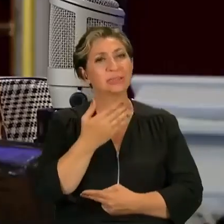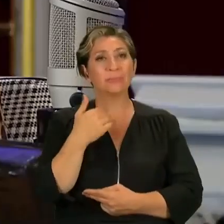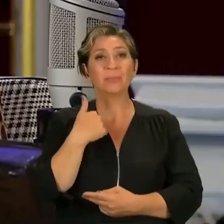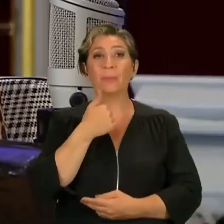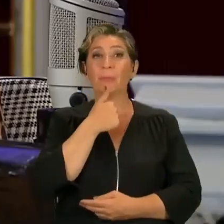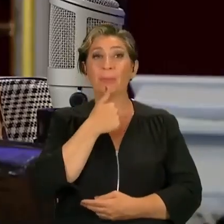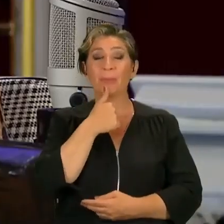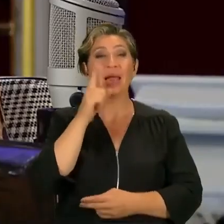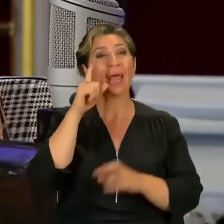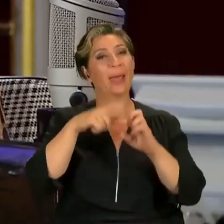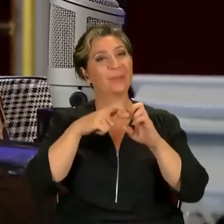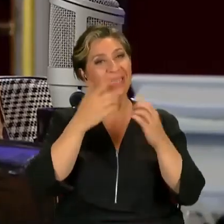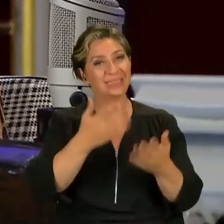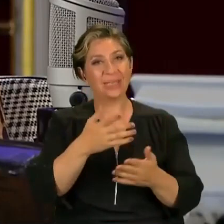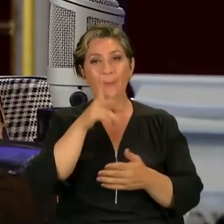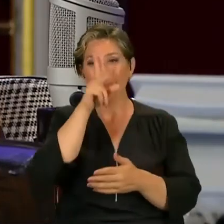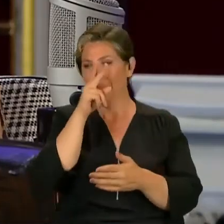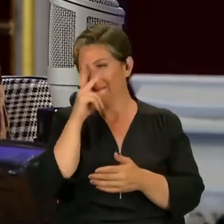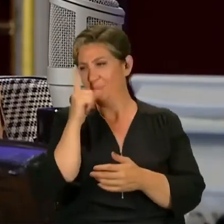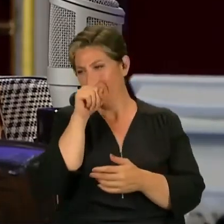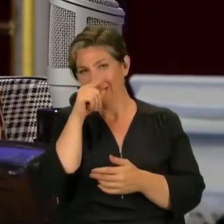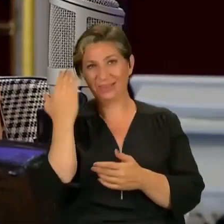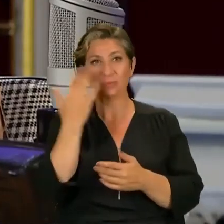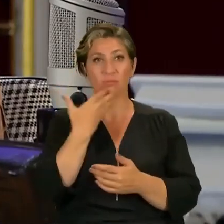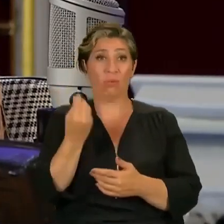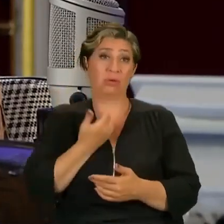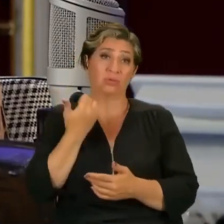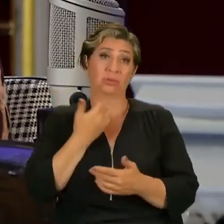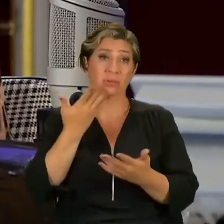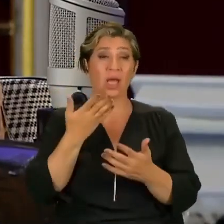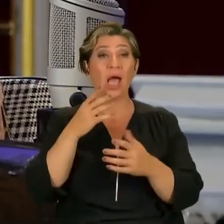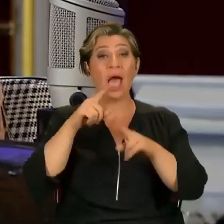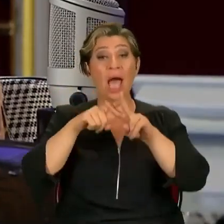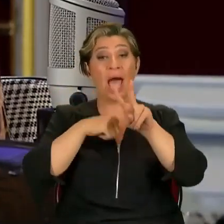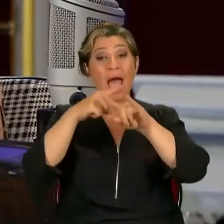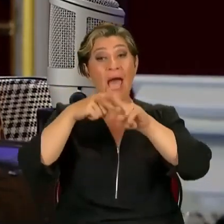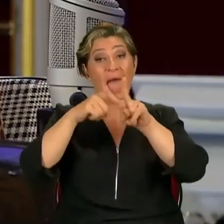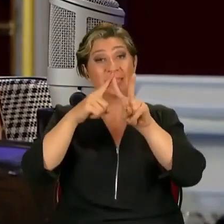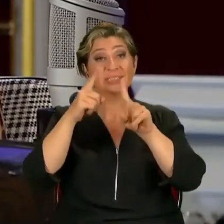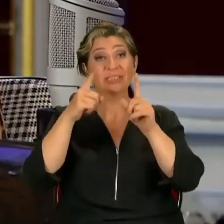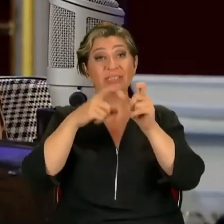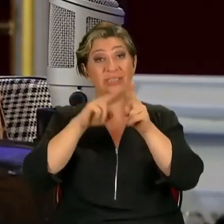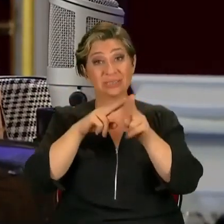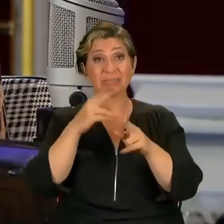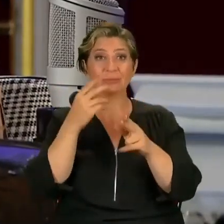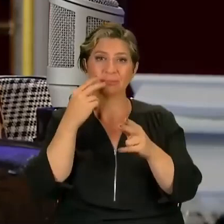Evet, benim babam da Allah rahmet eylesin, Mart'ta kaybettim. Çok yakışıklı bir adamdı. Ayhan Işık'a rakip olarak istemişlerdi kendini ama ünlü